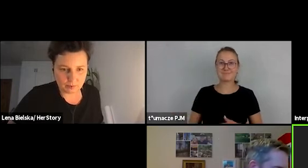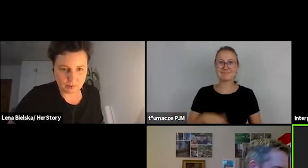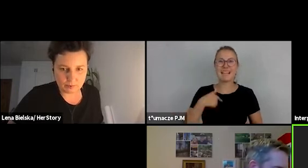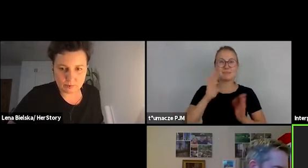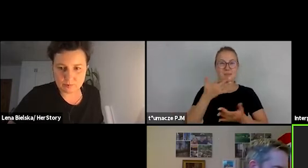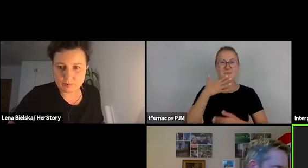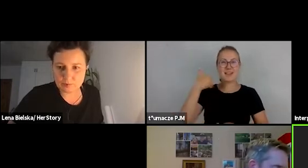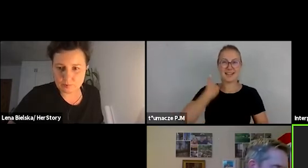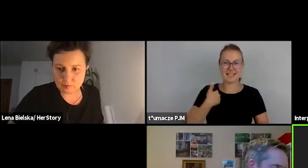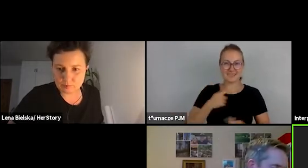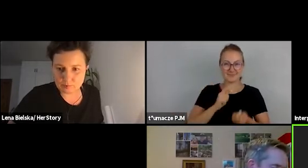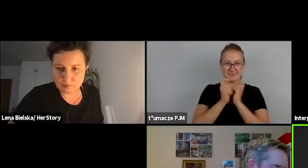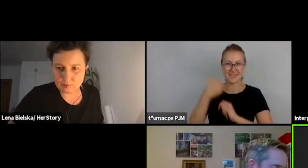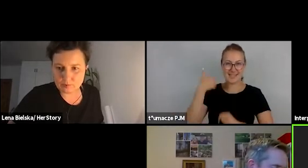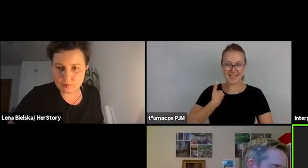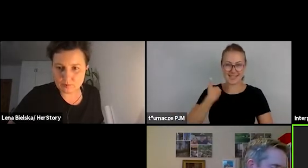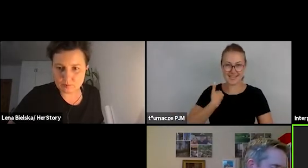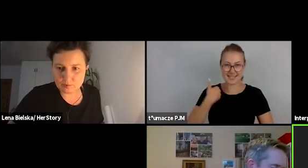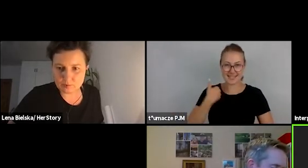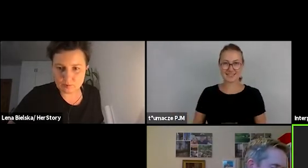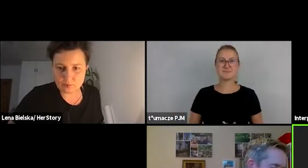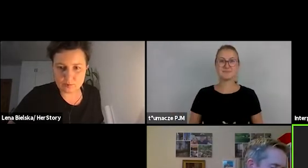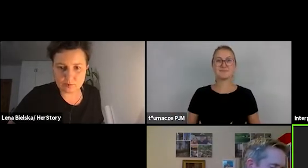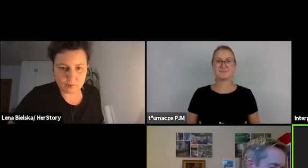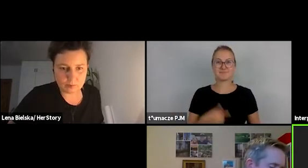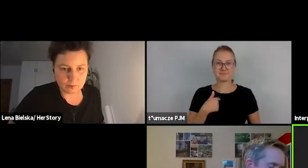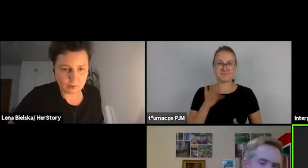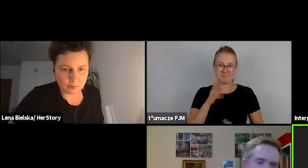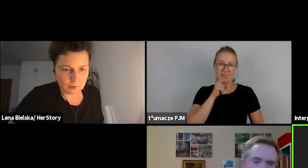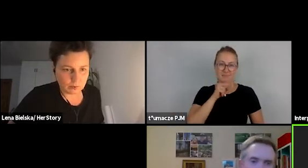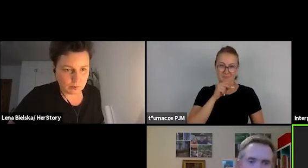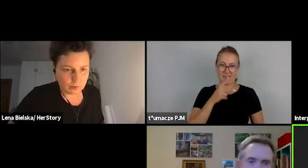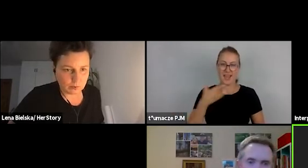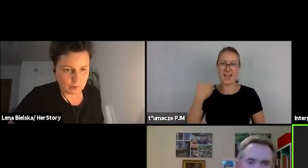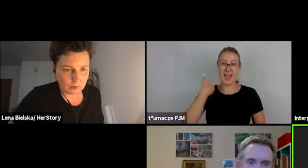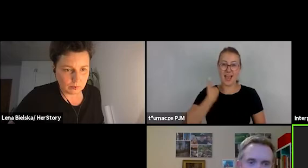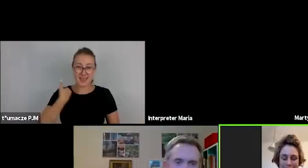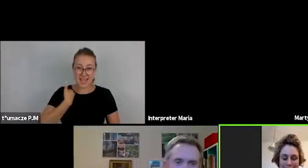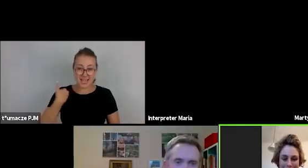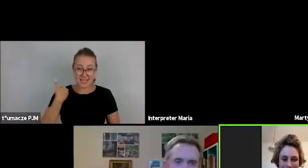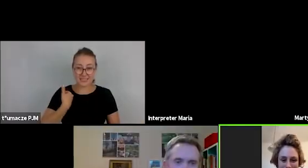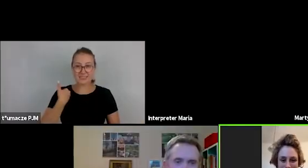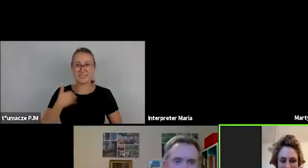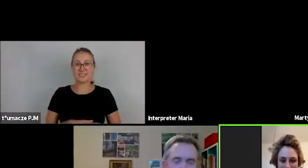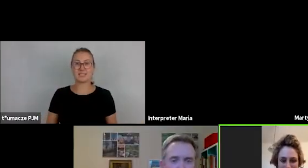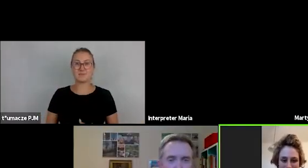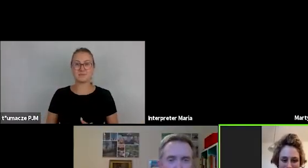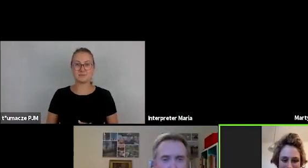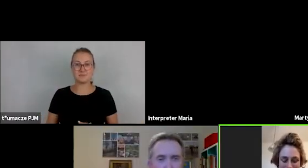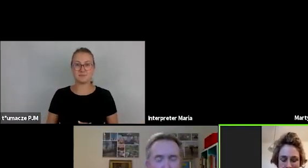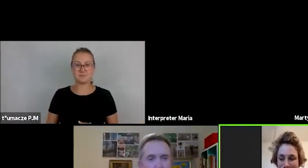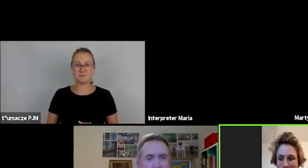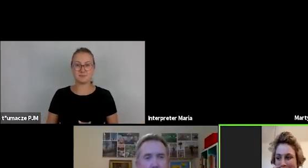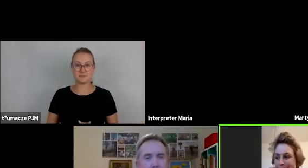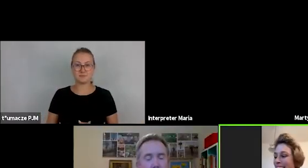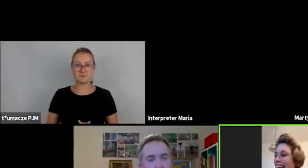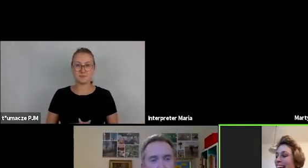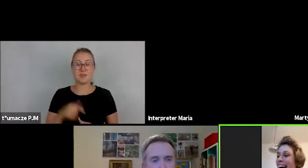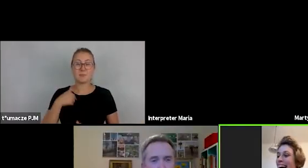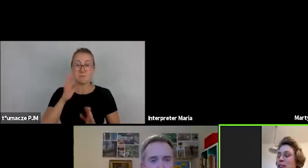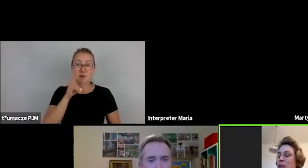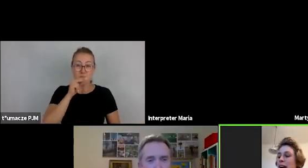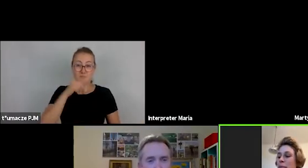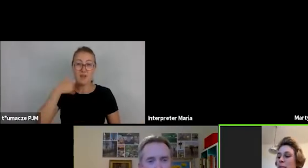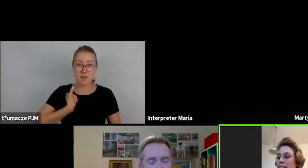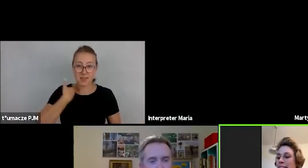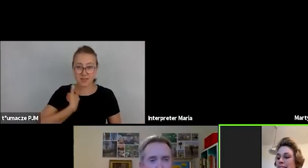I switched to English. I will switch the device in the meantime. I have no idea what happened to my computer, but luckily we overcome this difficulty.